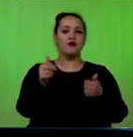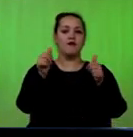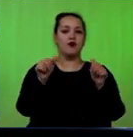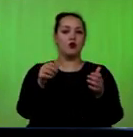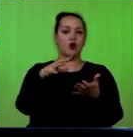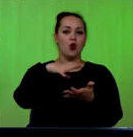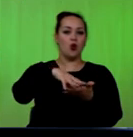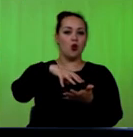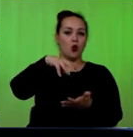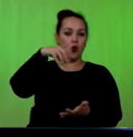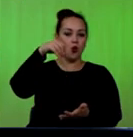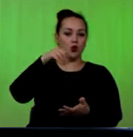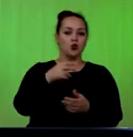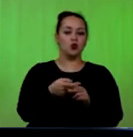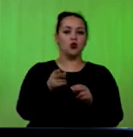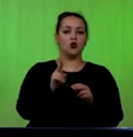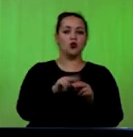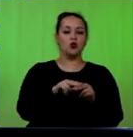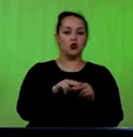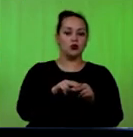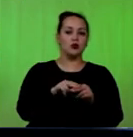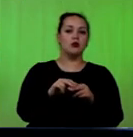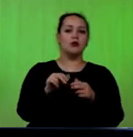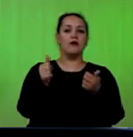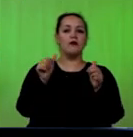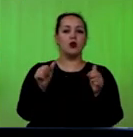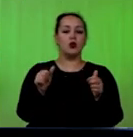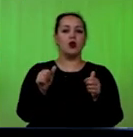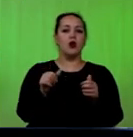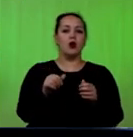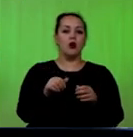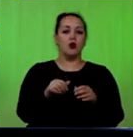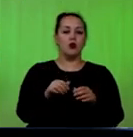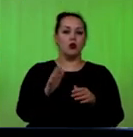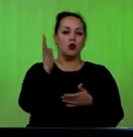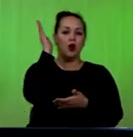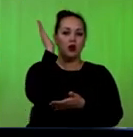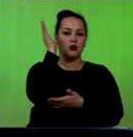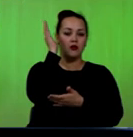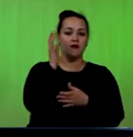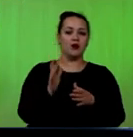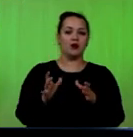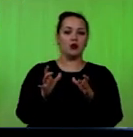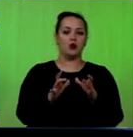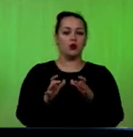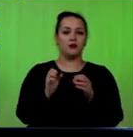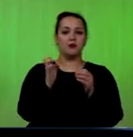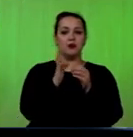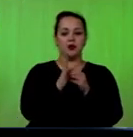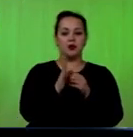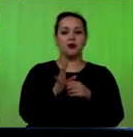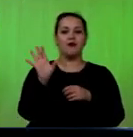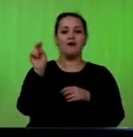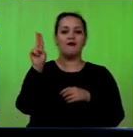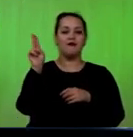именно в этой фигуре в основании лежит круг задание 15 запишите в виде